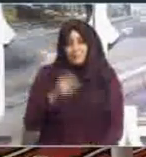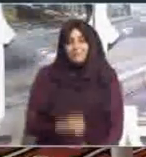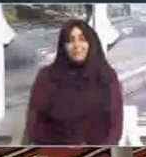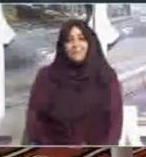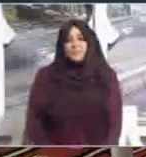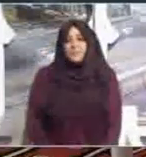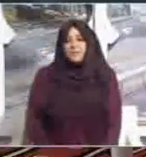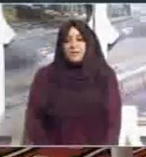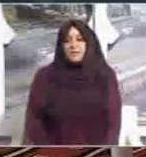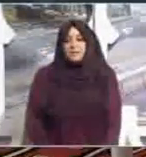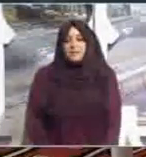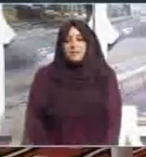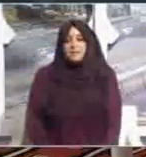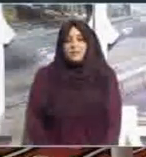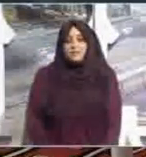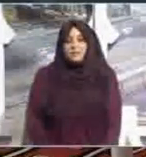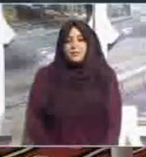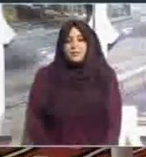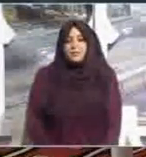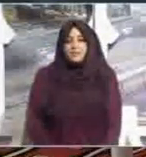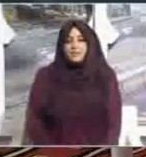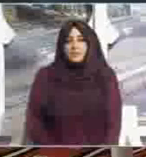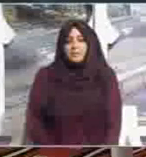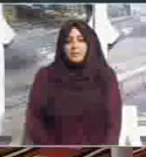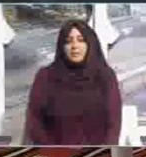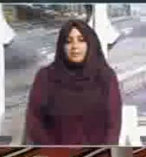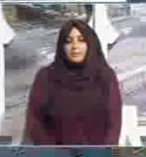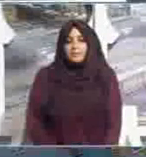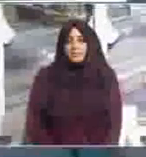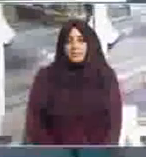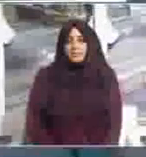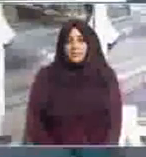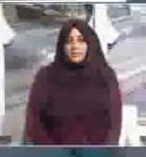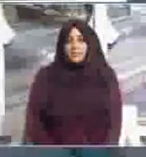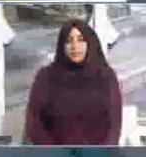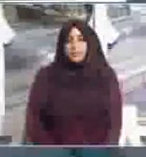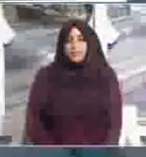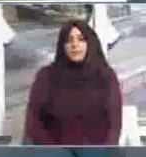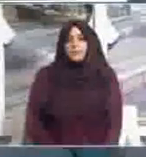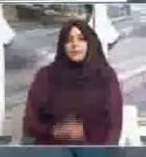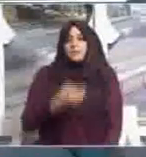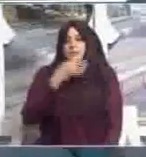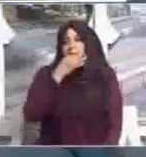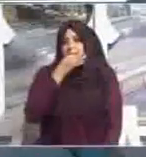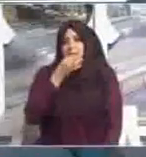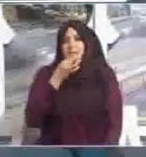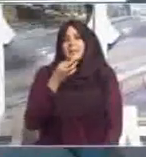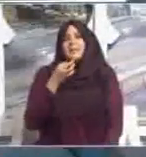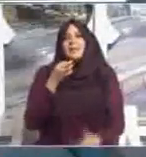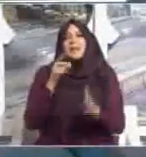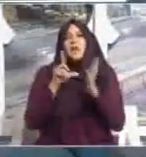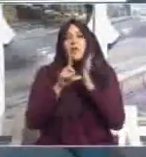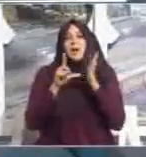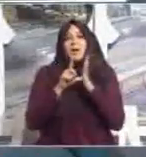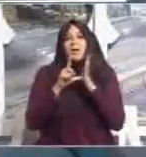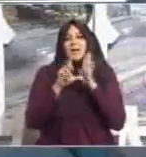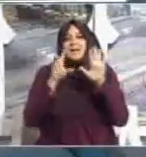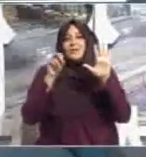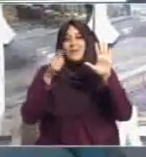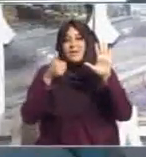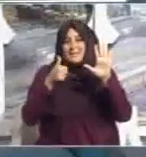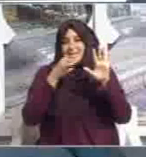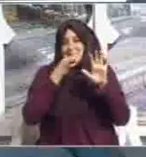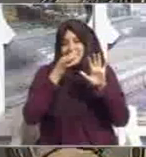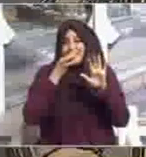ما تتقبل الجدة. وفي القانون اللي صدر في 86 يقول باللي يورثوا قال لهم